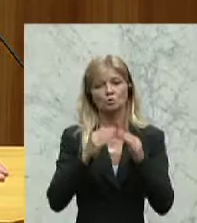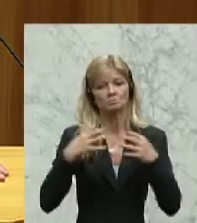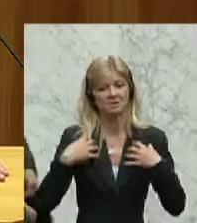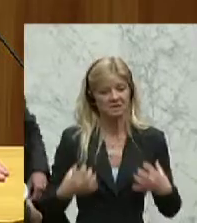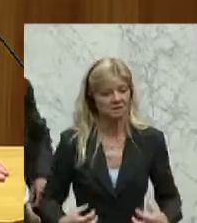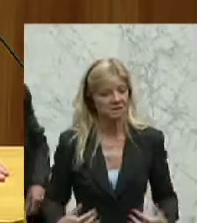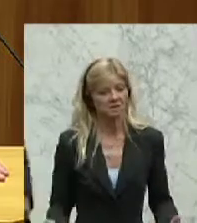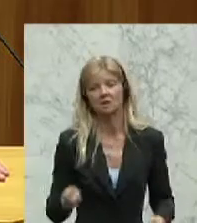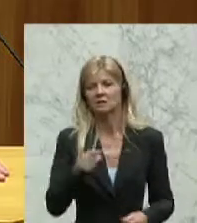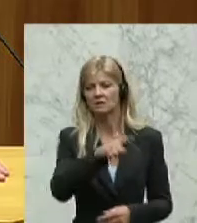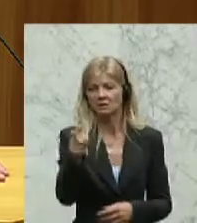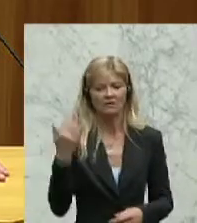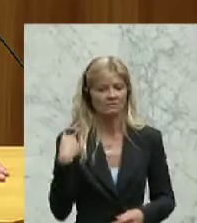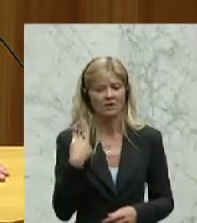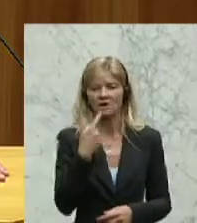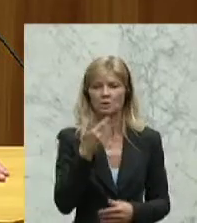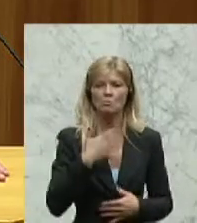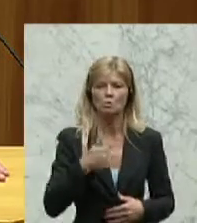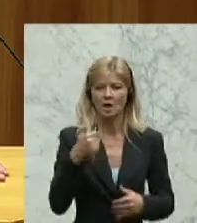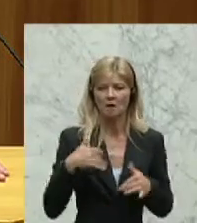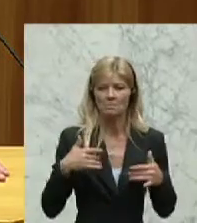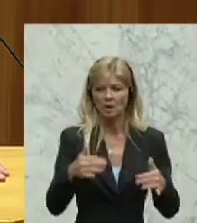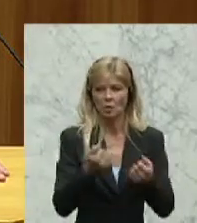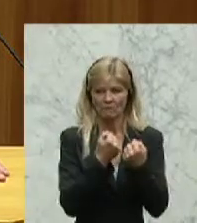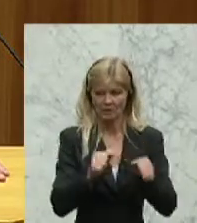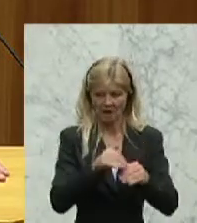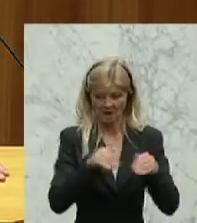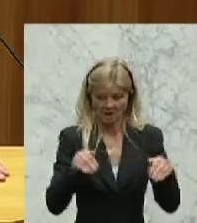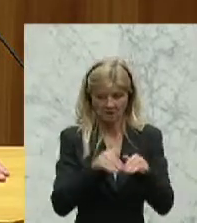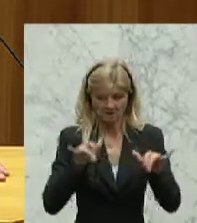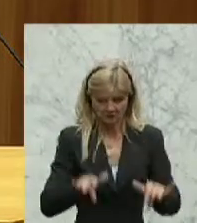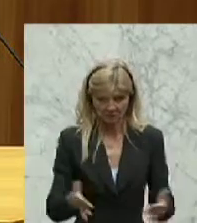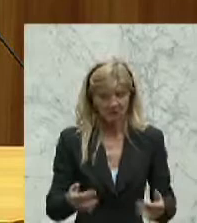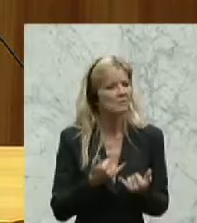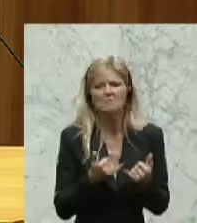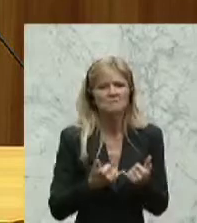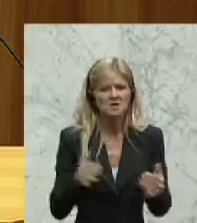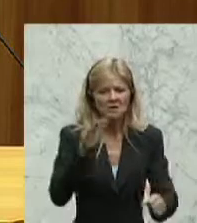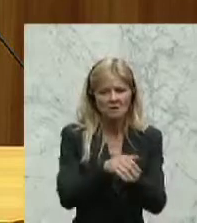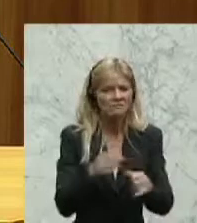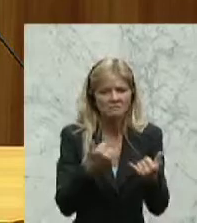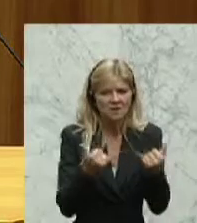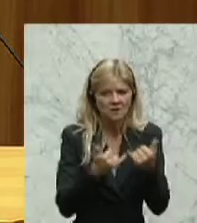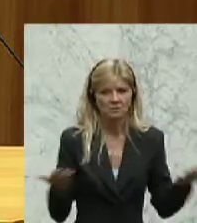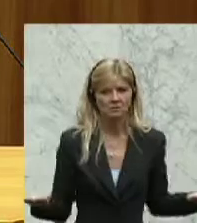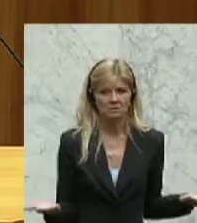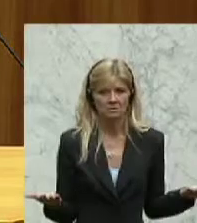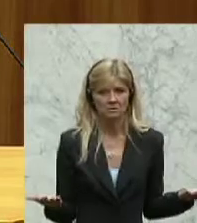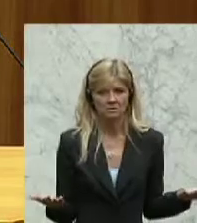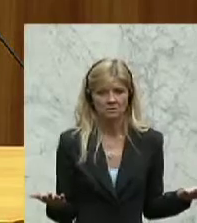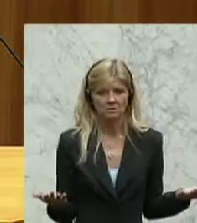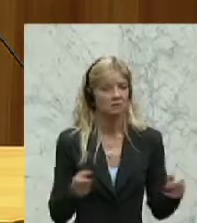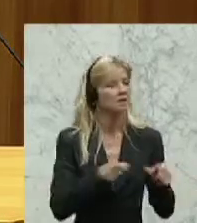million freigrenze einführen wie wollen sie das feststellen bei dem mobil wollen sie in die häuser